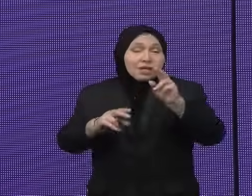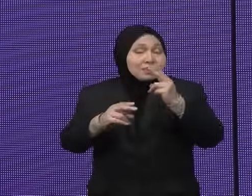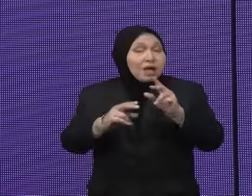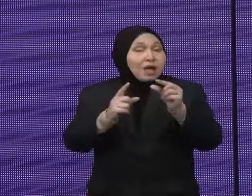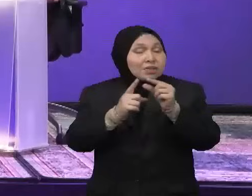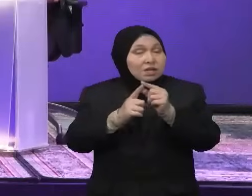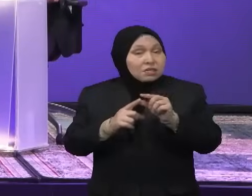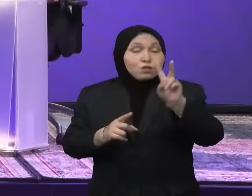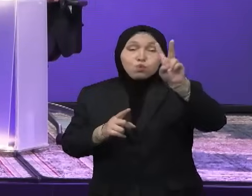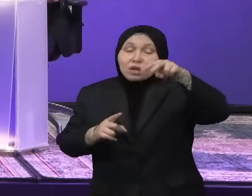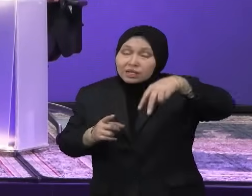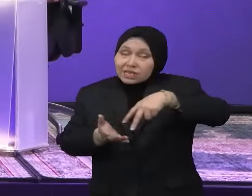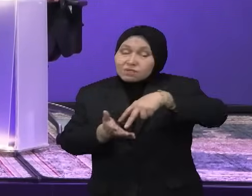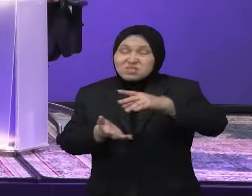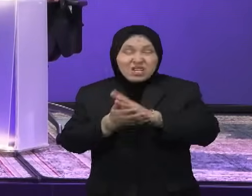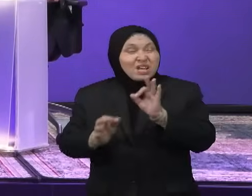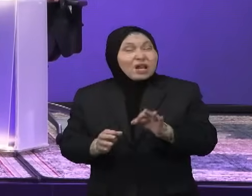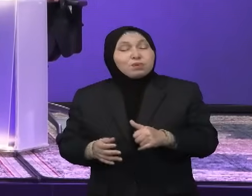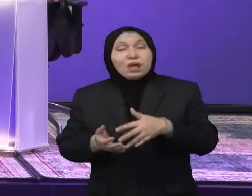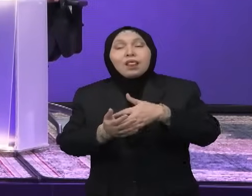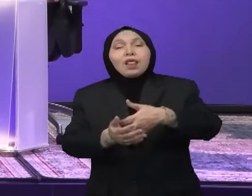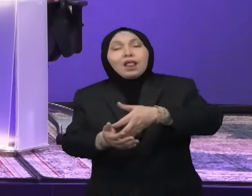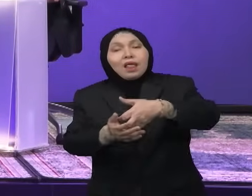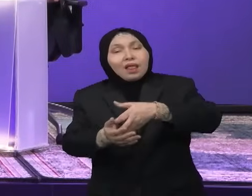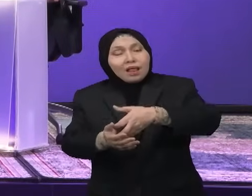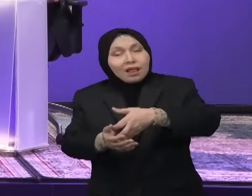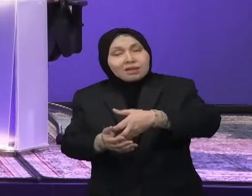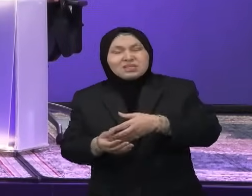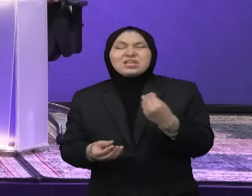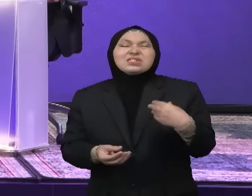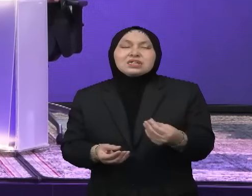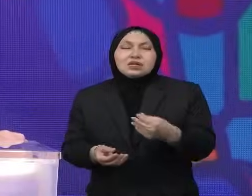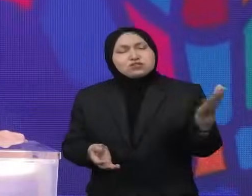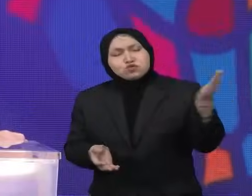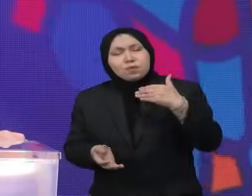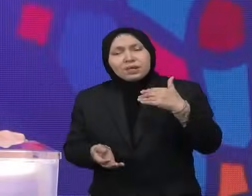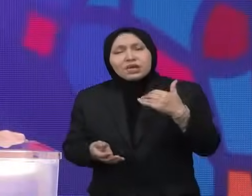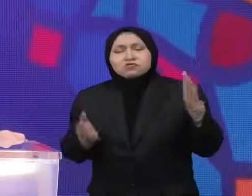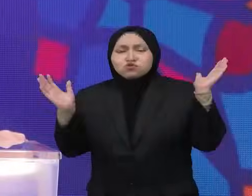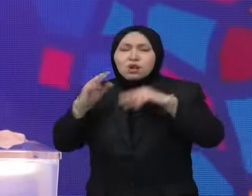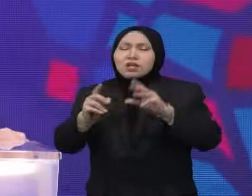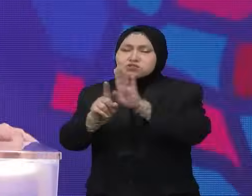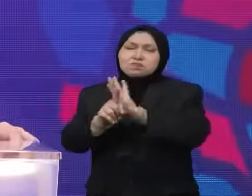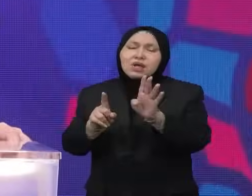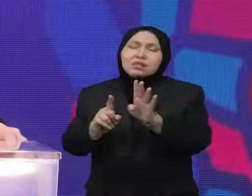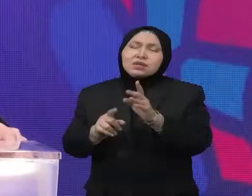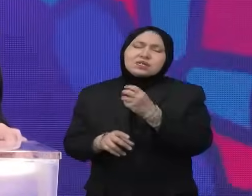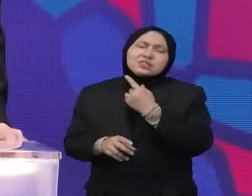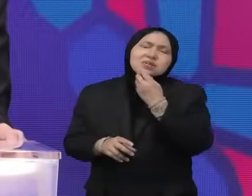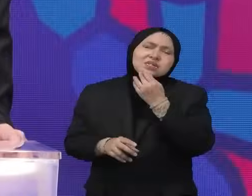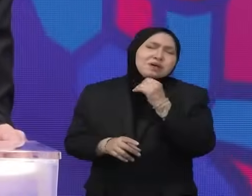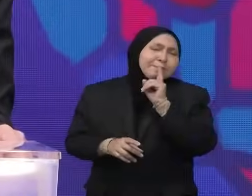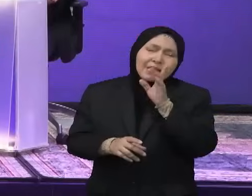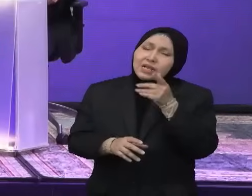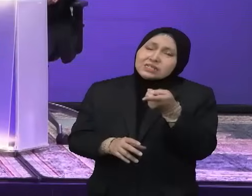maksudnya atas dua kaki. Jadi kalau dia jenis lembik, kan, sikit-sikit dia jom kita sembahyang berjemaah,